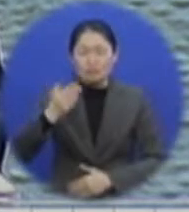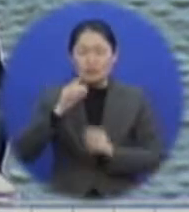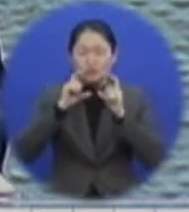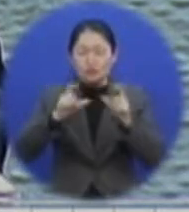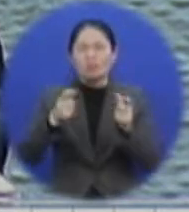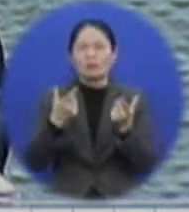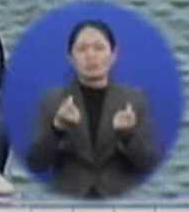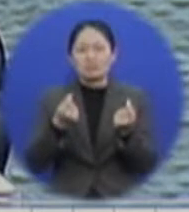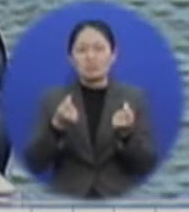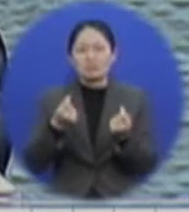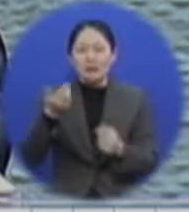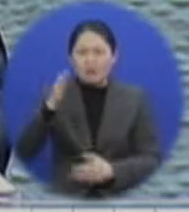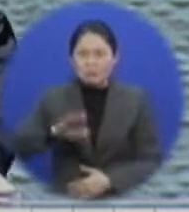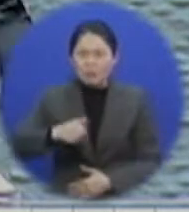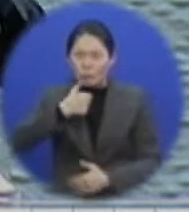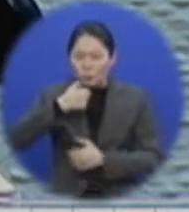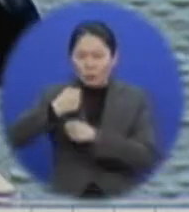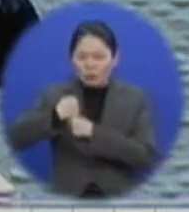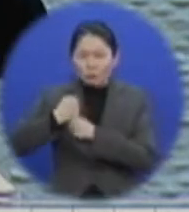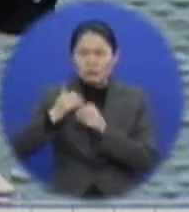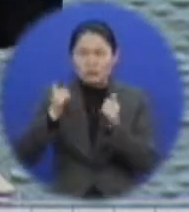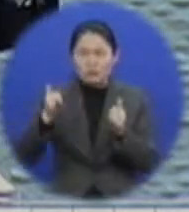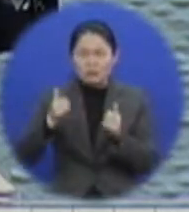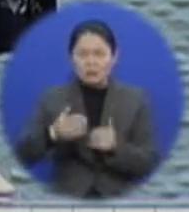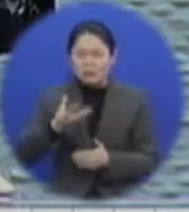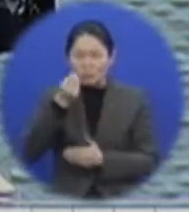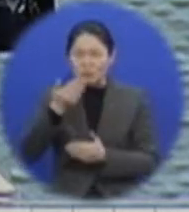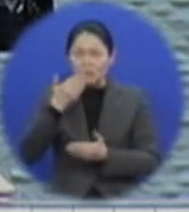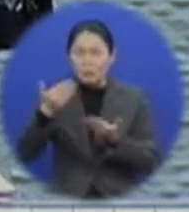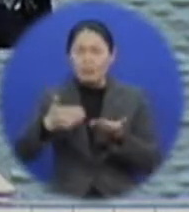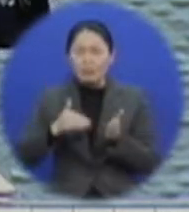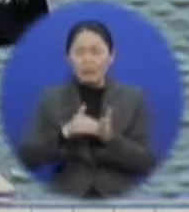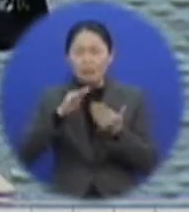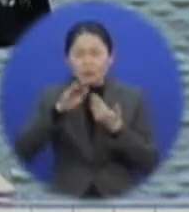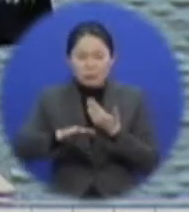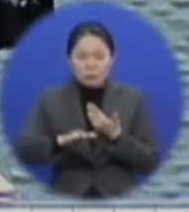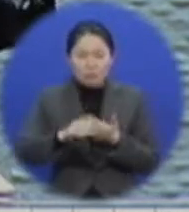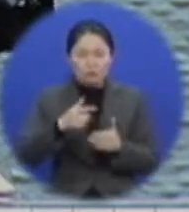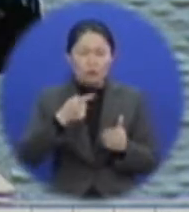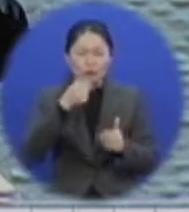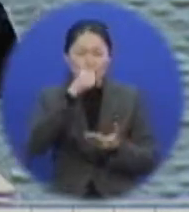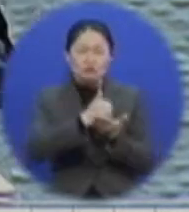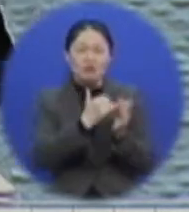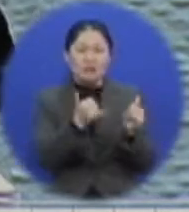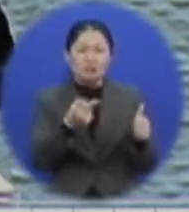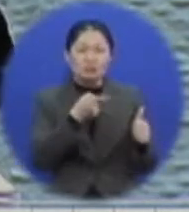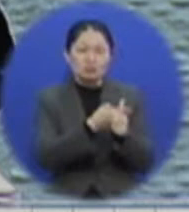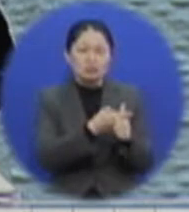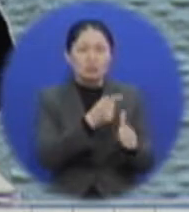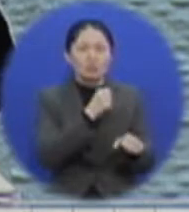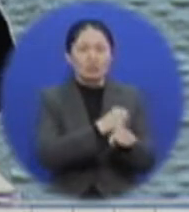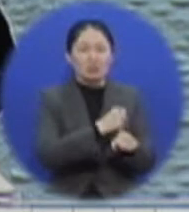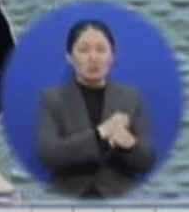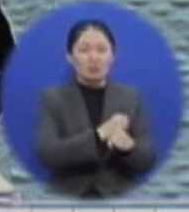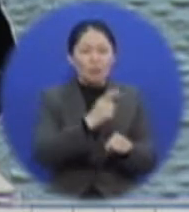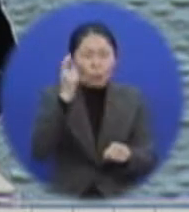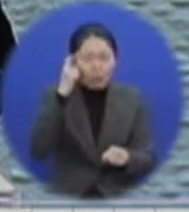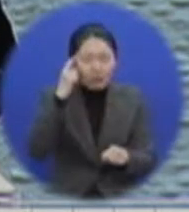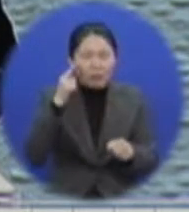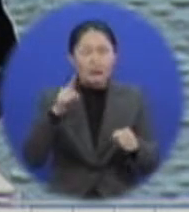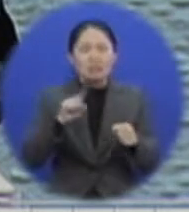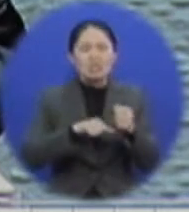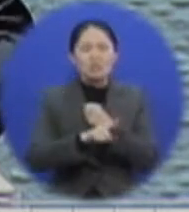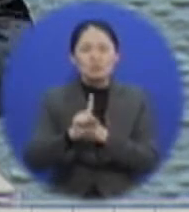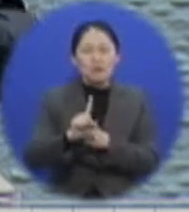정찰을 바꿔도 죄수들을 죽이려고 합니다 이유는 그게 자기들의 책임 이라고 생각했습니다